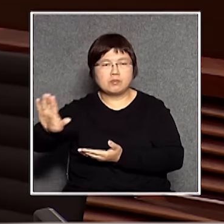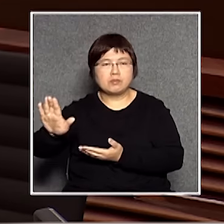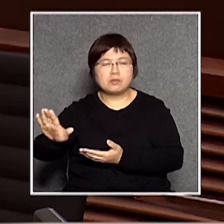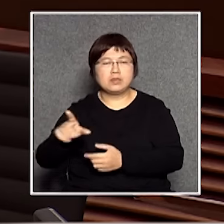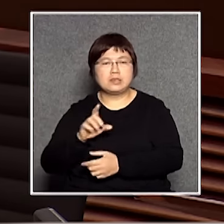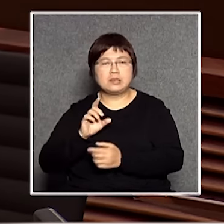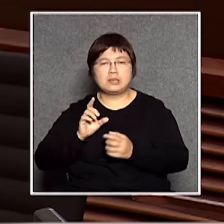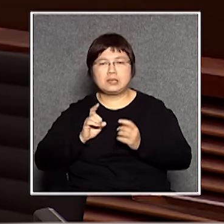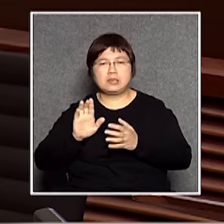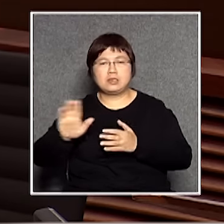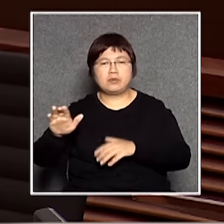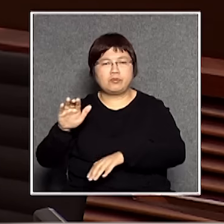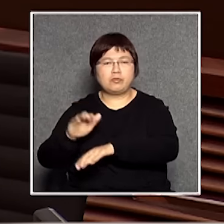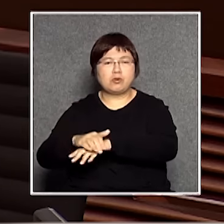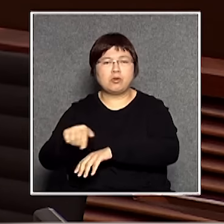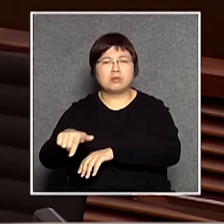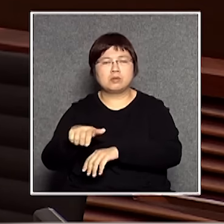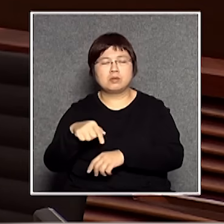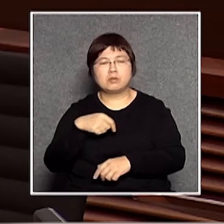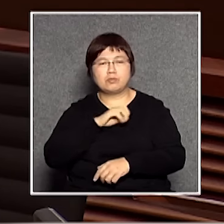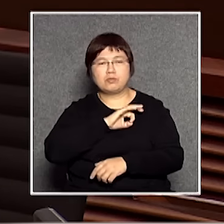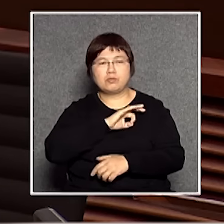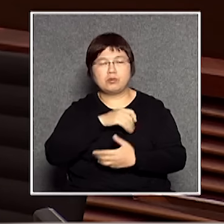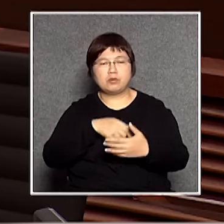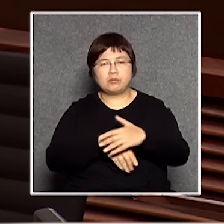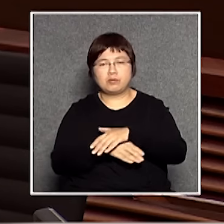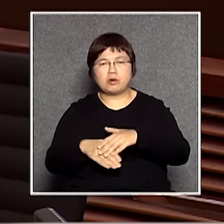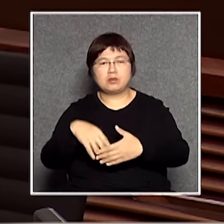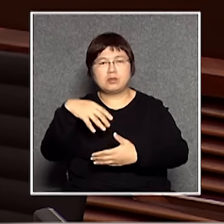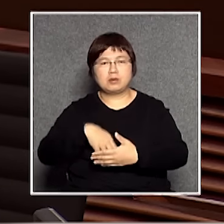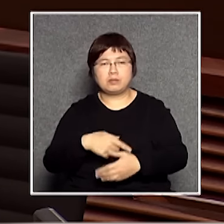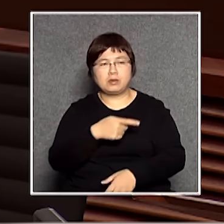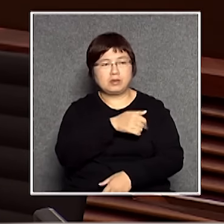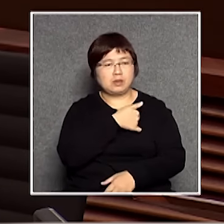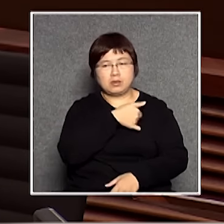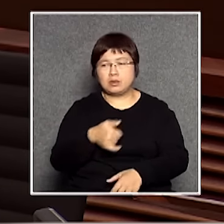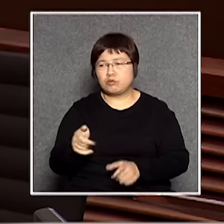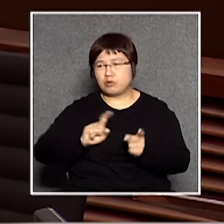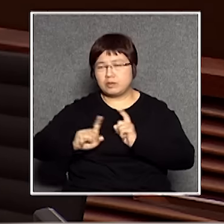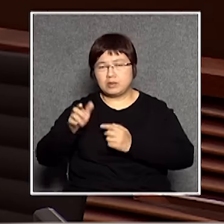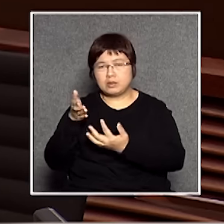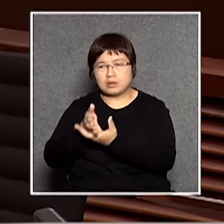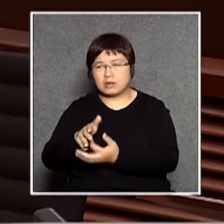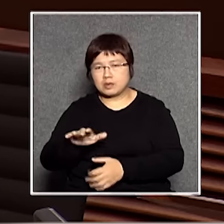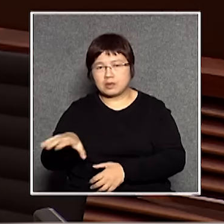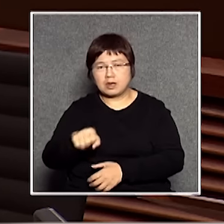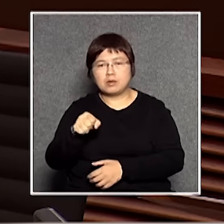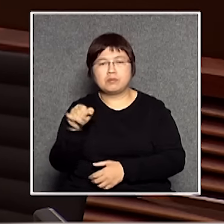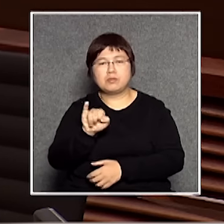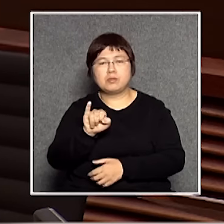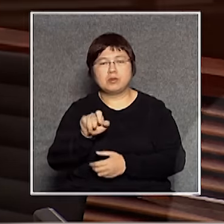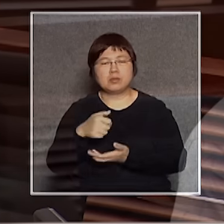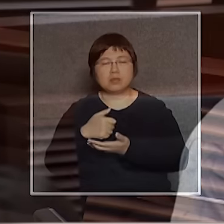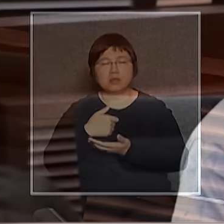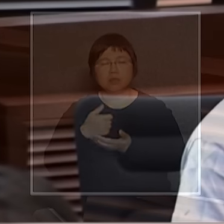家擺在議事廳，不是讓你走過來隨便搞，這些是基本的尊